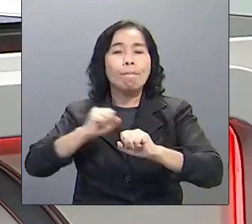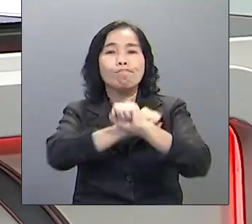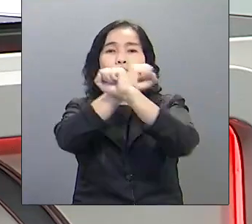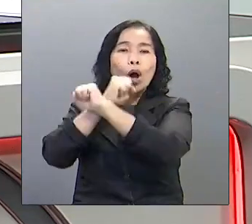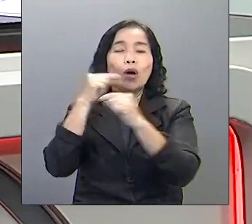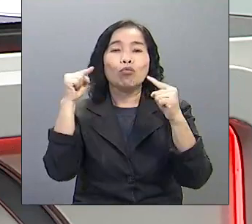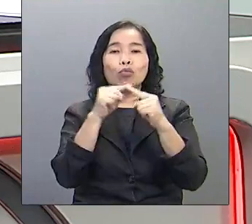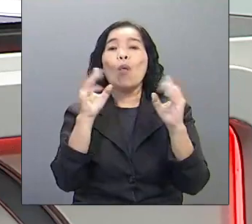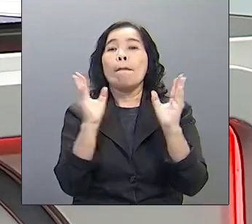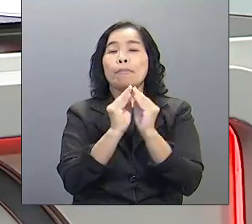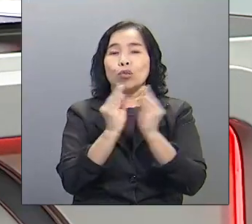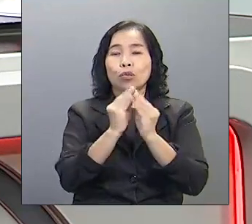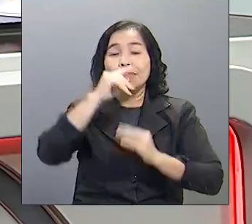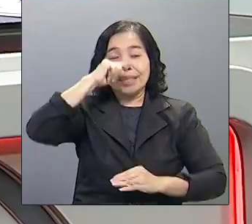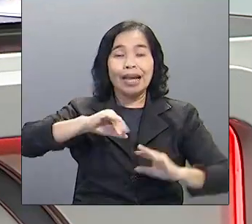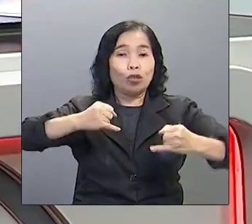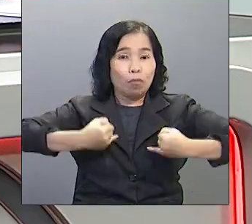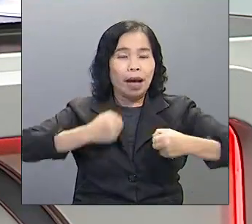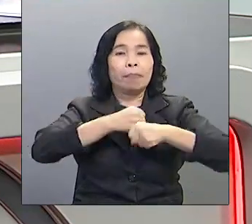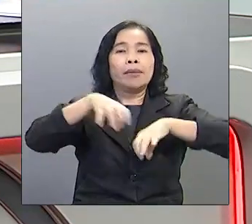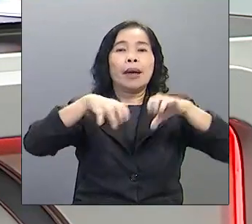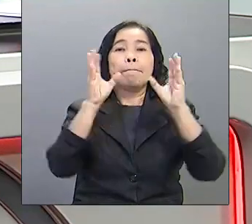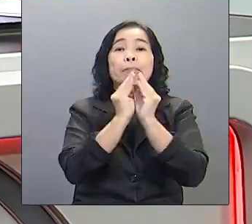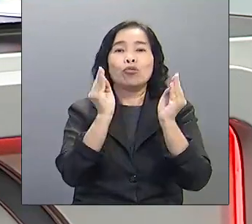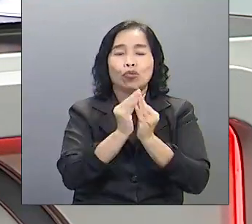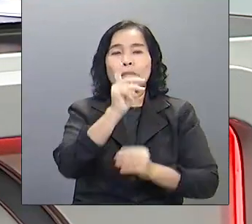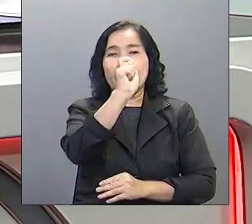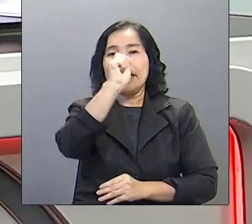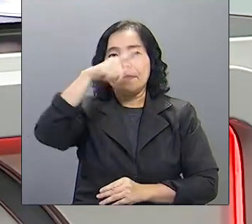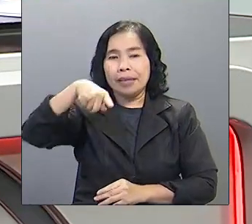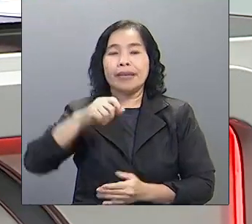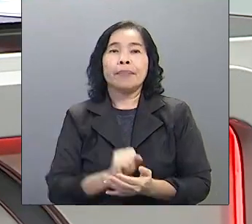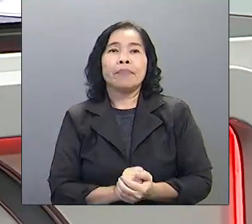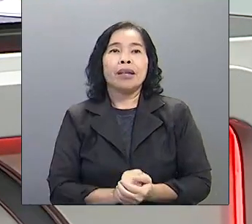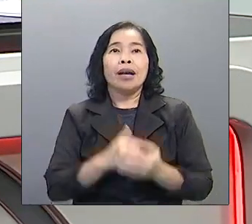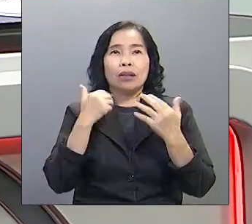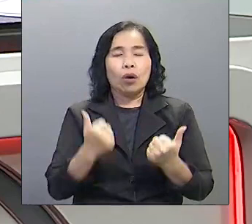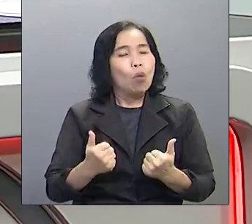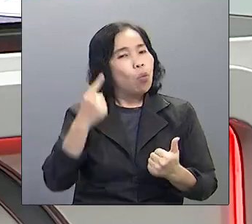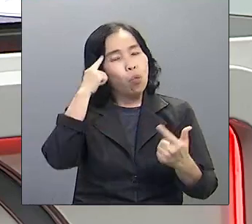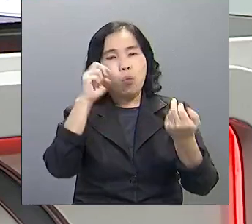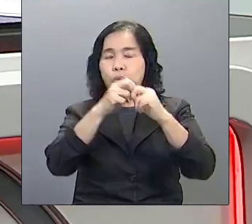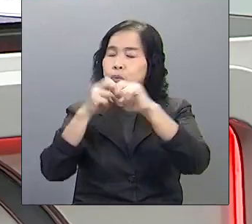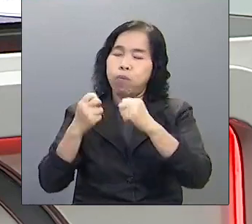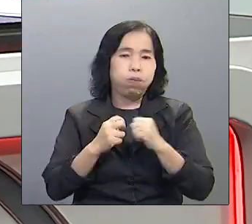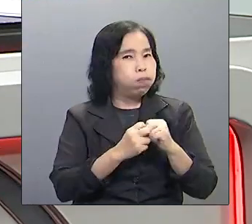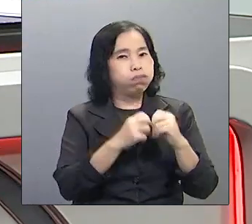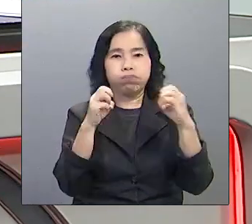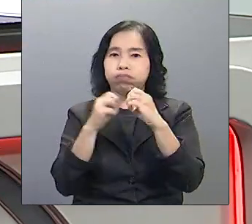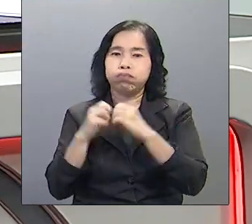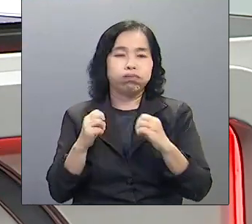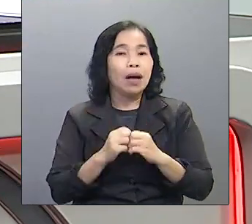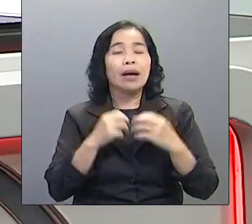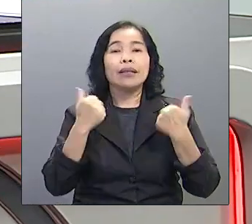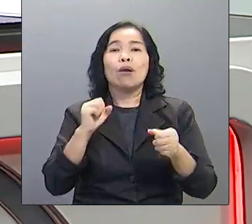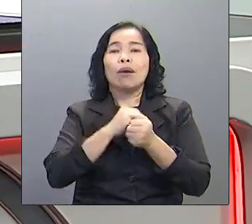ในช่วงที่ไทยเป็นเจ้าภาพการประชุมเอเปคที่จะมีขึ้นกลางเดือนหน้านะคะ ช่วงนี้มีหลายเหตุความวุ่นวายเกิดขึ้นนะคะดังนั้นเรื่องของมาตร